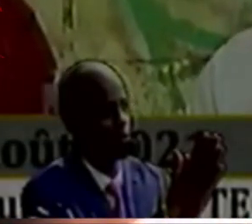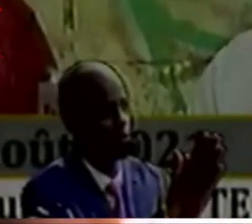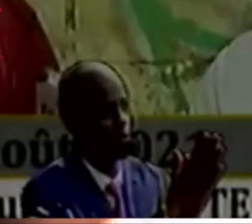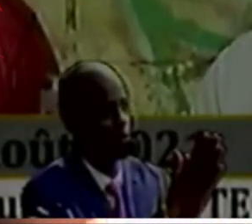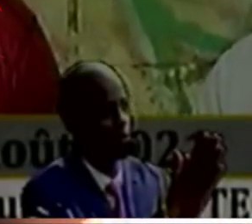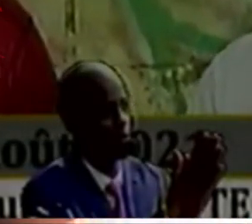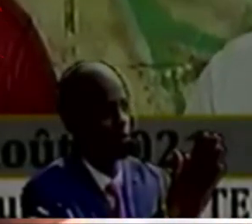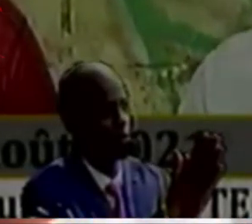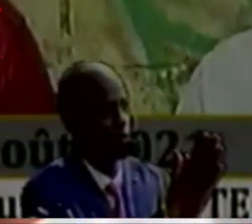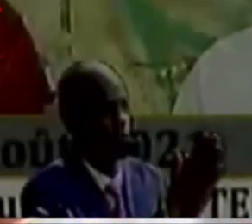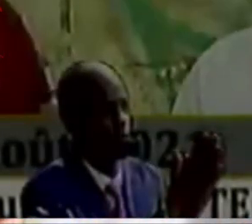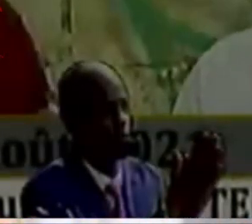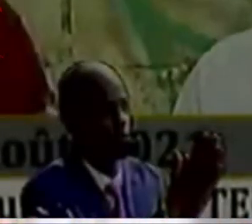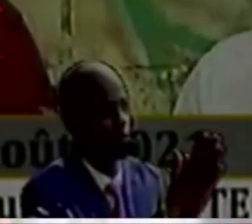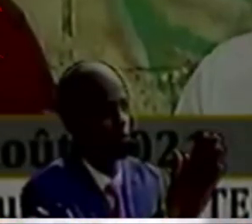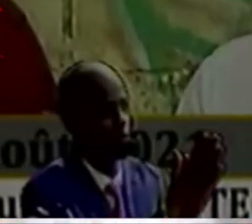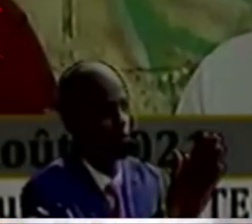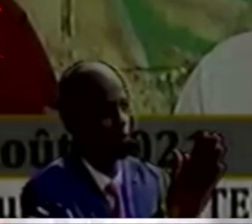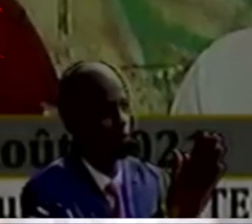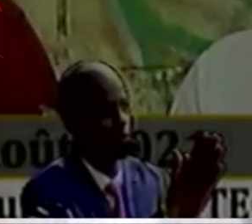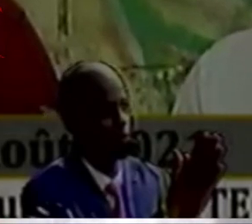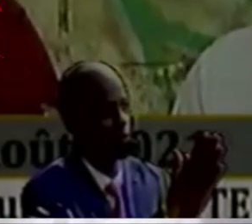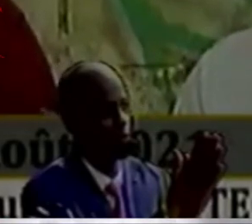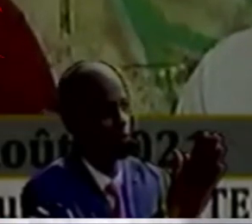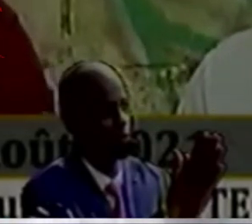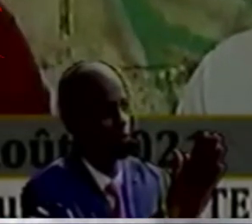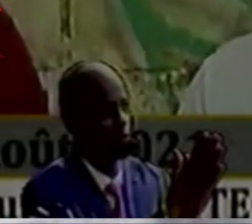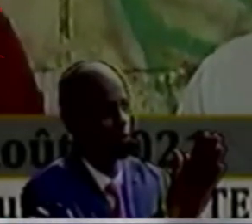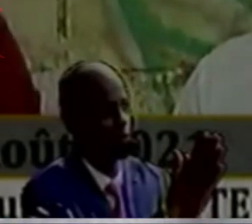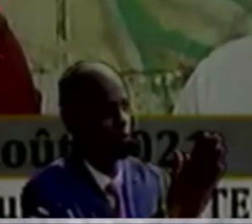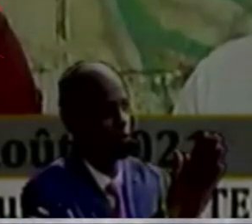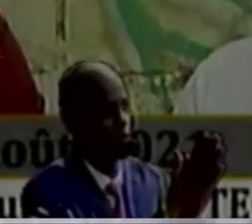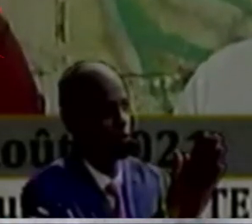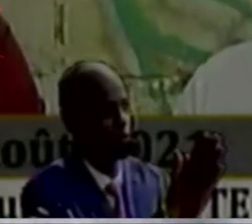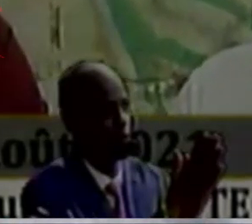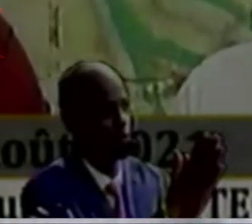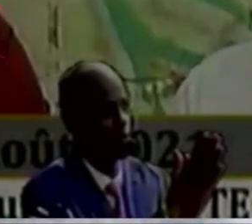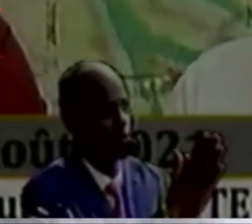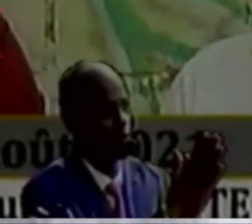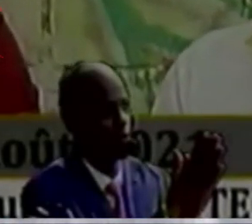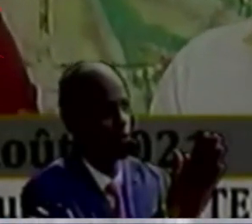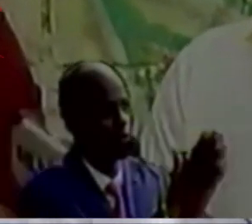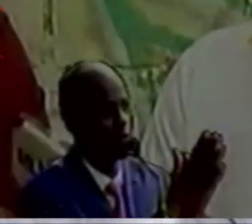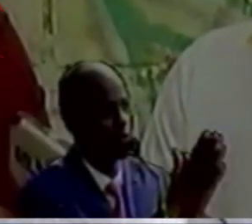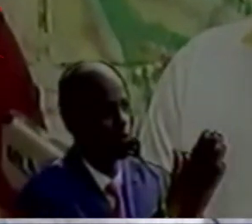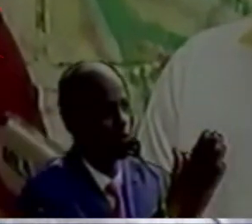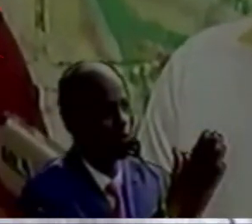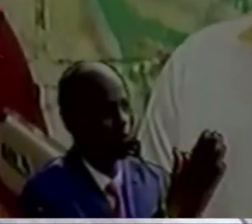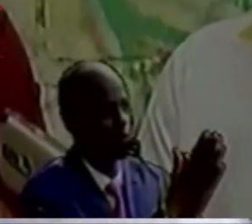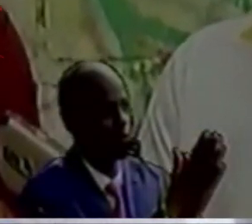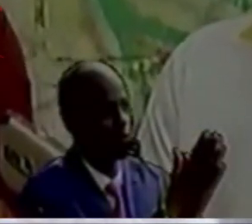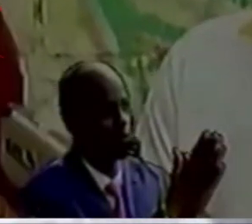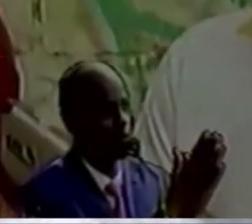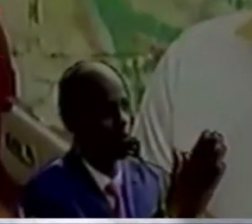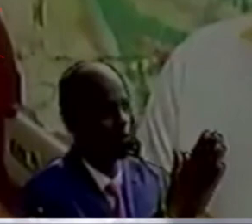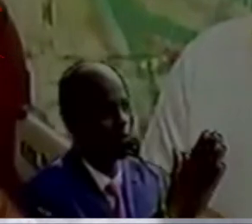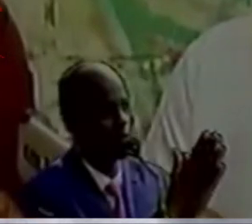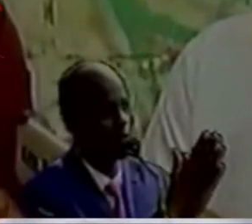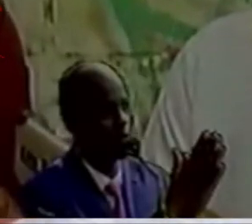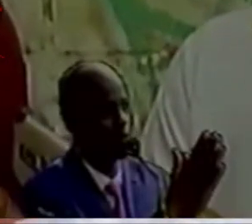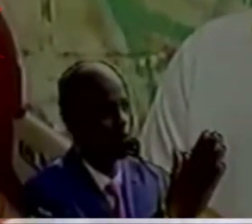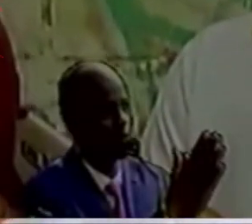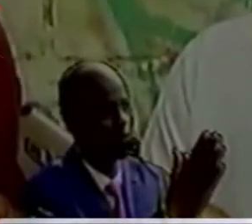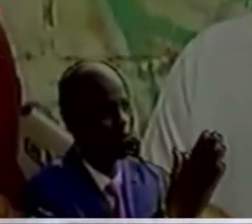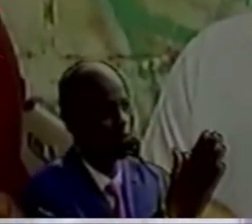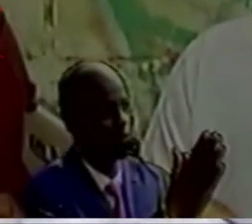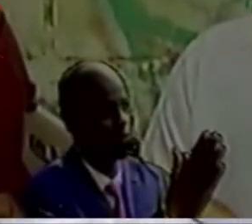ont besoin d'opportunités plus rapides. Mais c'est ça que je dis, hein, nous choisissons de manger la vie. C'est ça qui fait que nous avons utilisé semences, nous